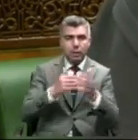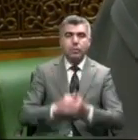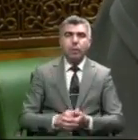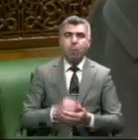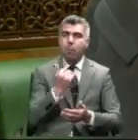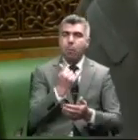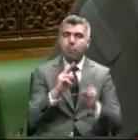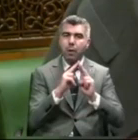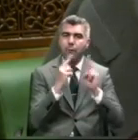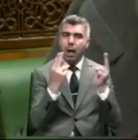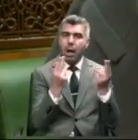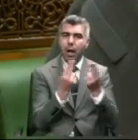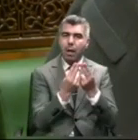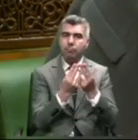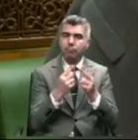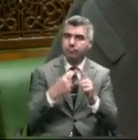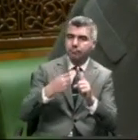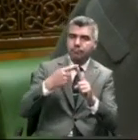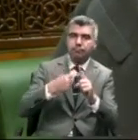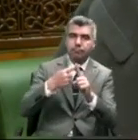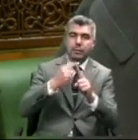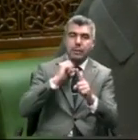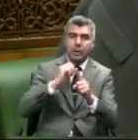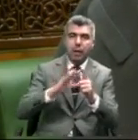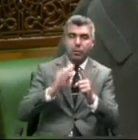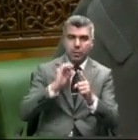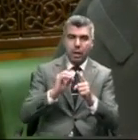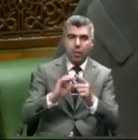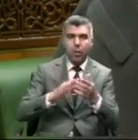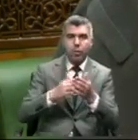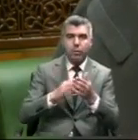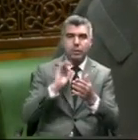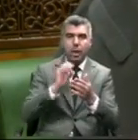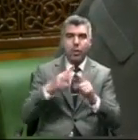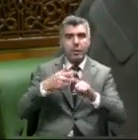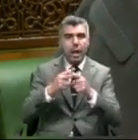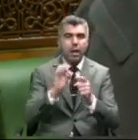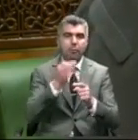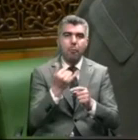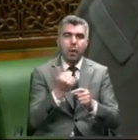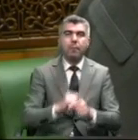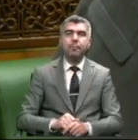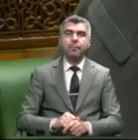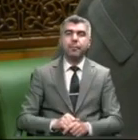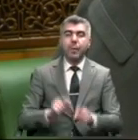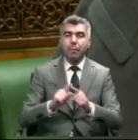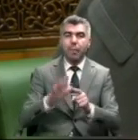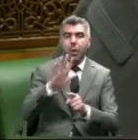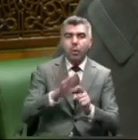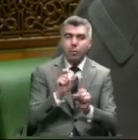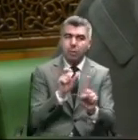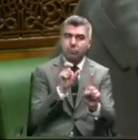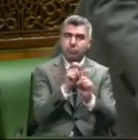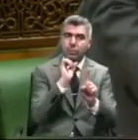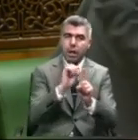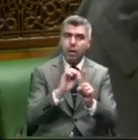السياق الدولي المطبوع بارتفاع الطلب على المعادن التي لا غنى عنها للتصنيع في افق اسس السياده على القطاع